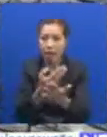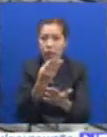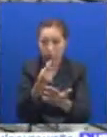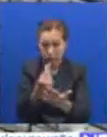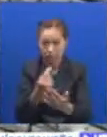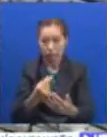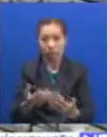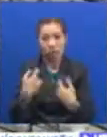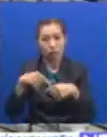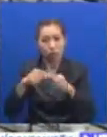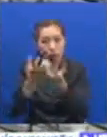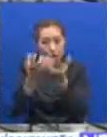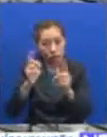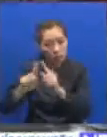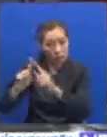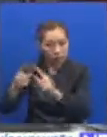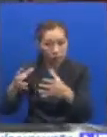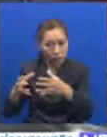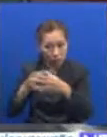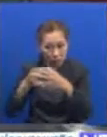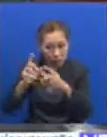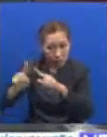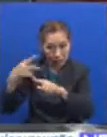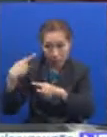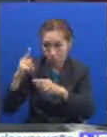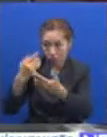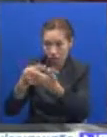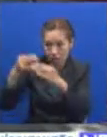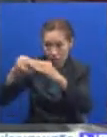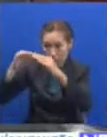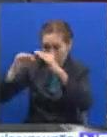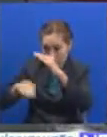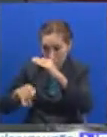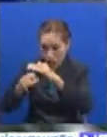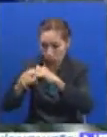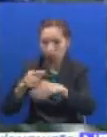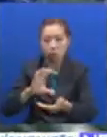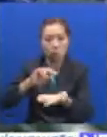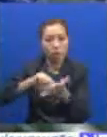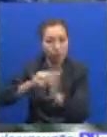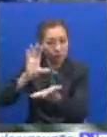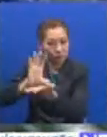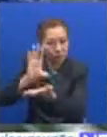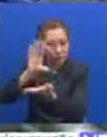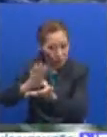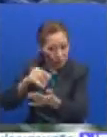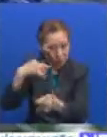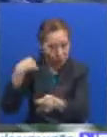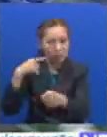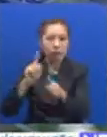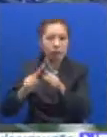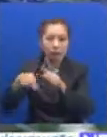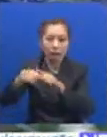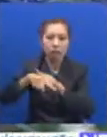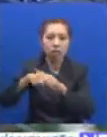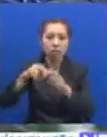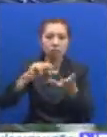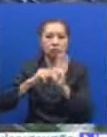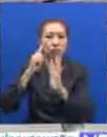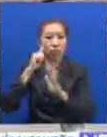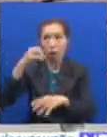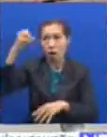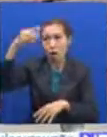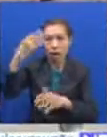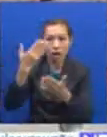ติดตามราคาสินค้าในกลุ่มที่ได้รับประโยชน์จากต้นทุนที่ลดลงทั้งจากราคาน้ำมันหรือว่าการปรับลดค่า